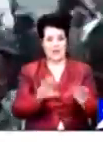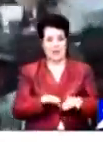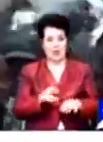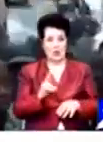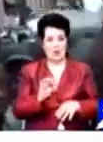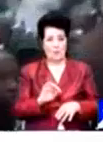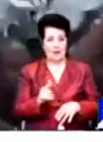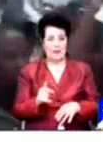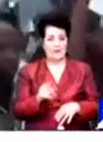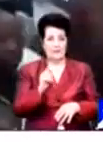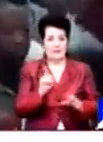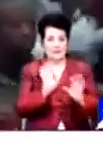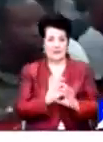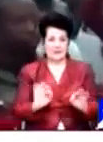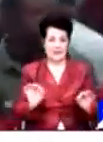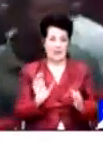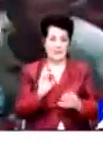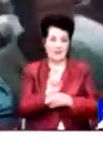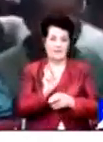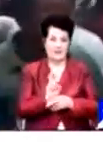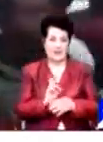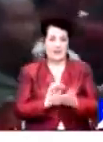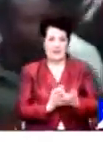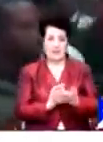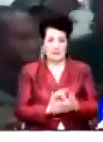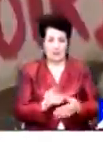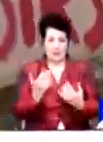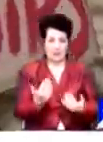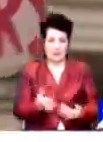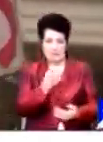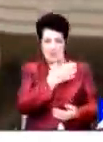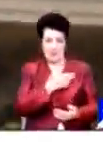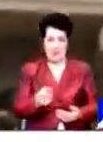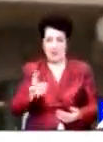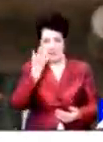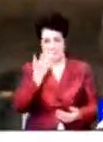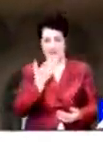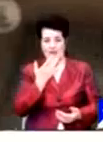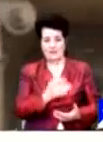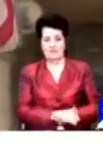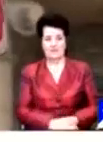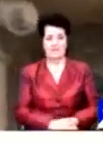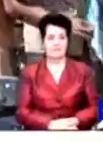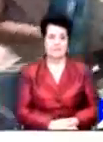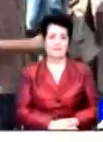Hugo și este un loc extrem de vizitat de turiști, mai ales în această perioadă de vacanță.